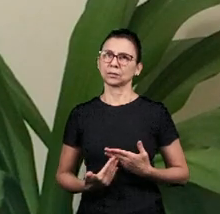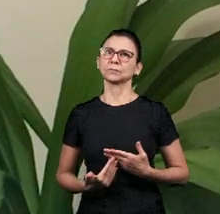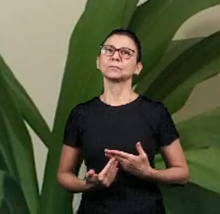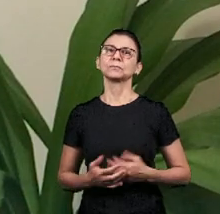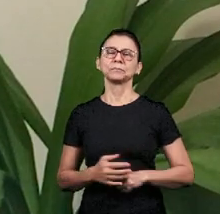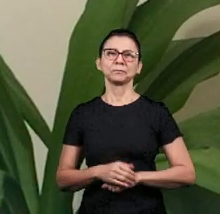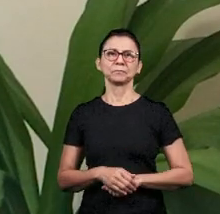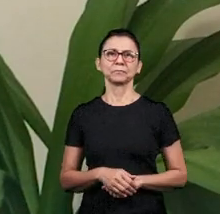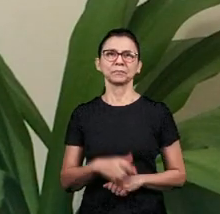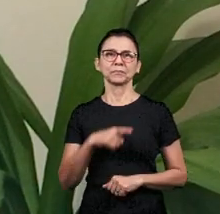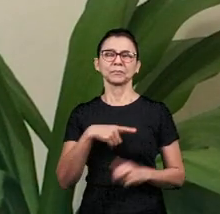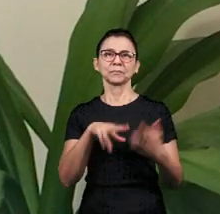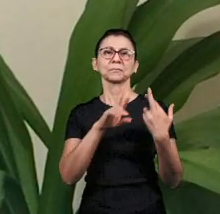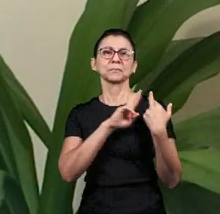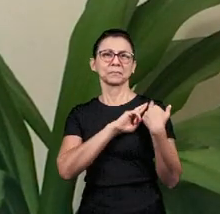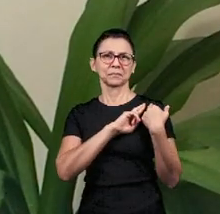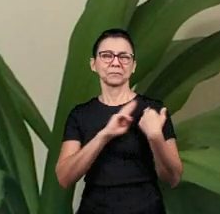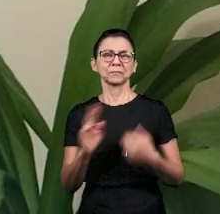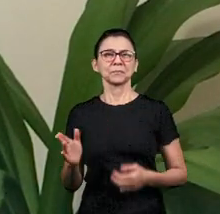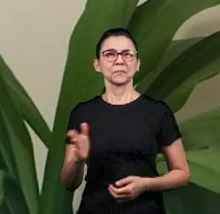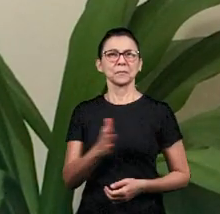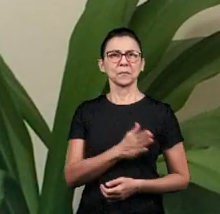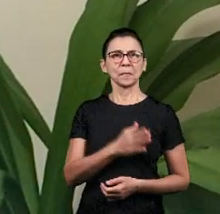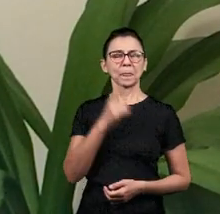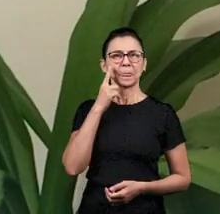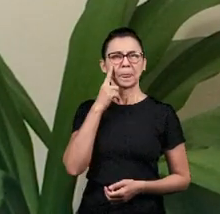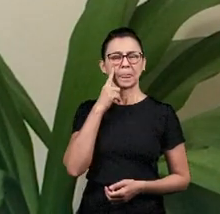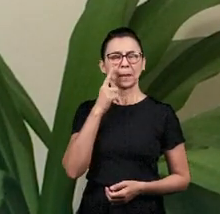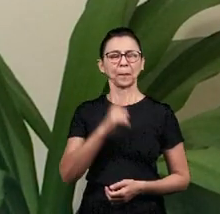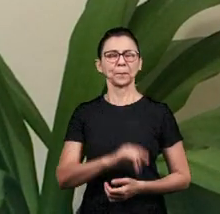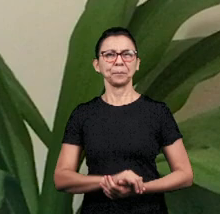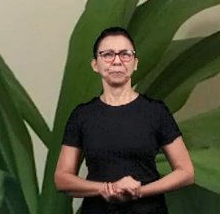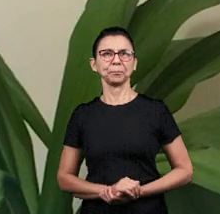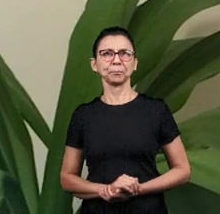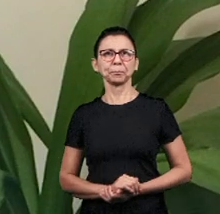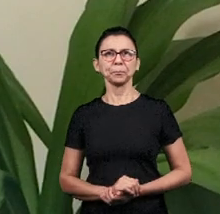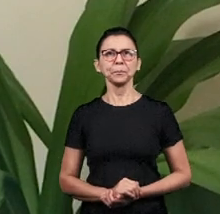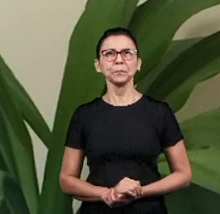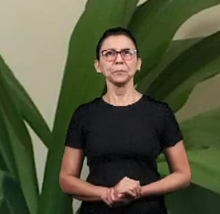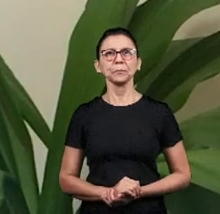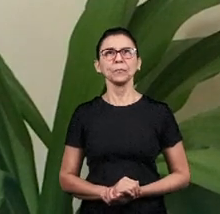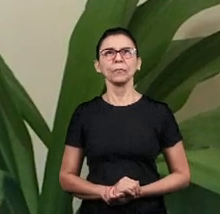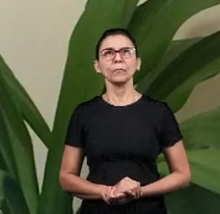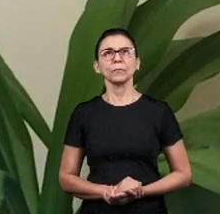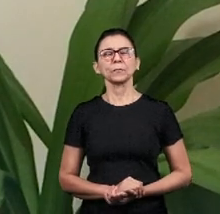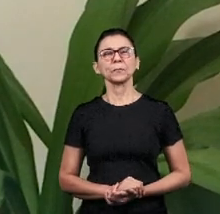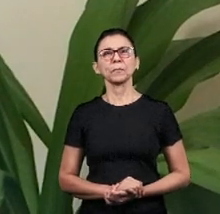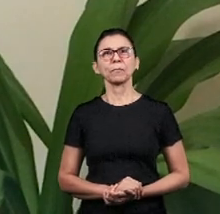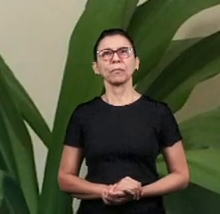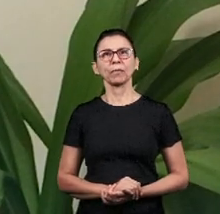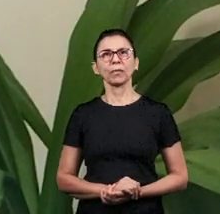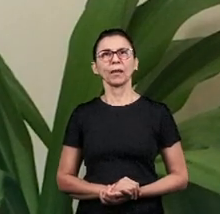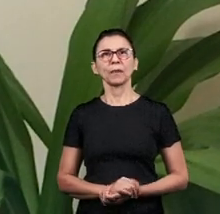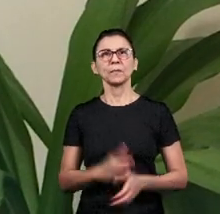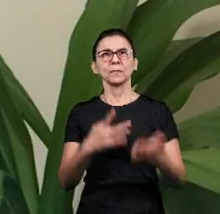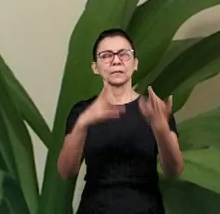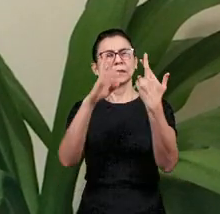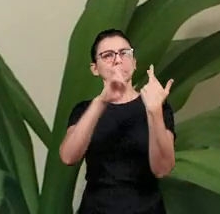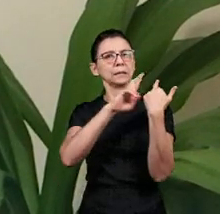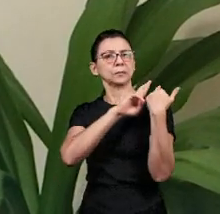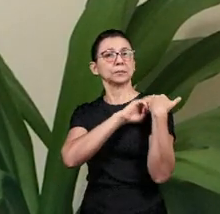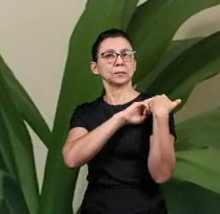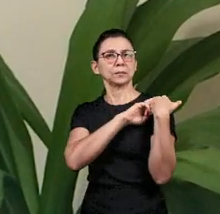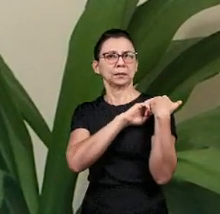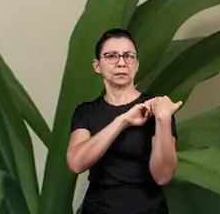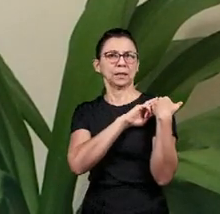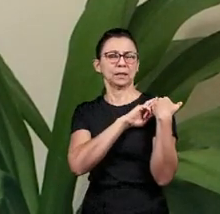question a demandé naturellement quelques considérations qui a été de la première partie, le fait que la responsabilité